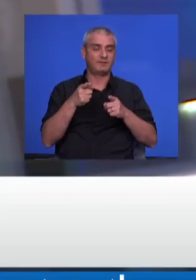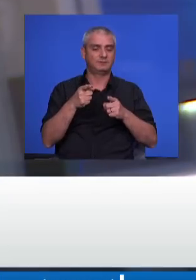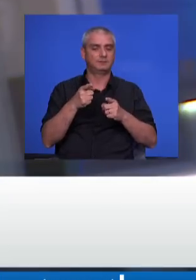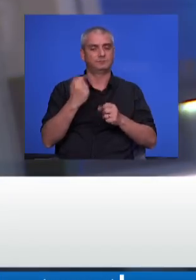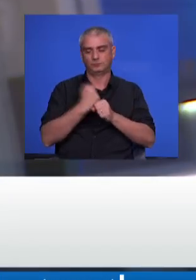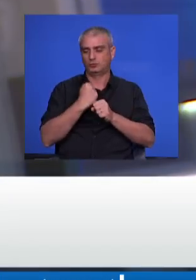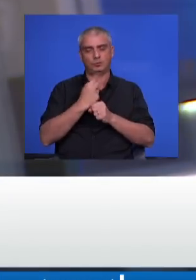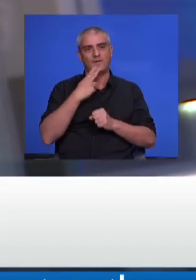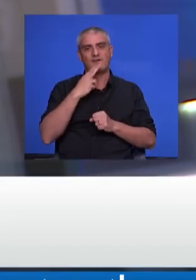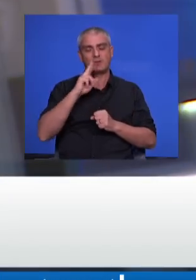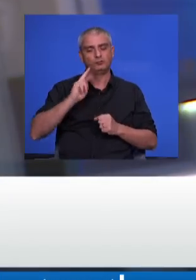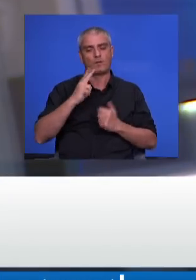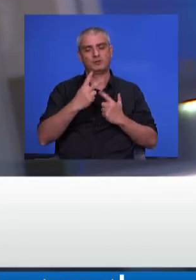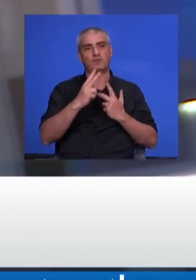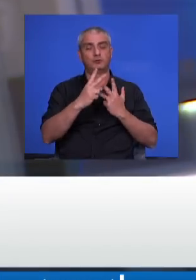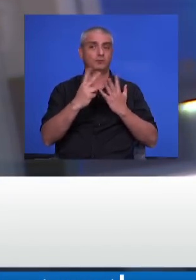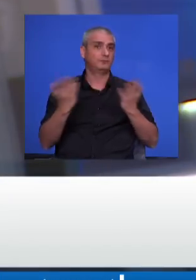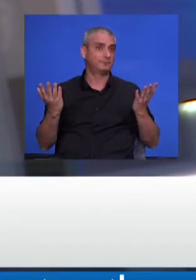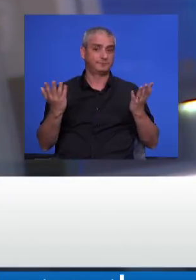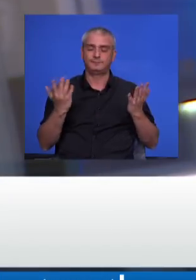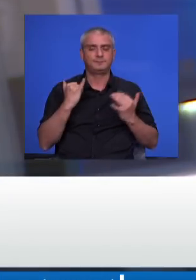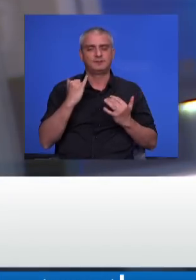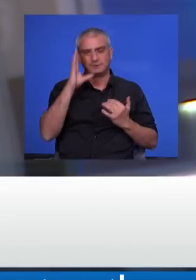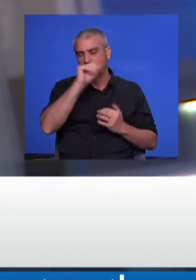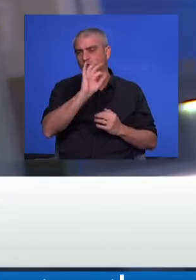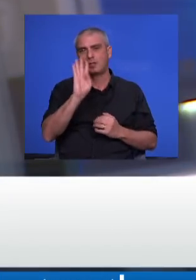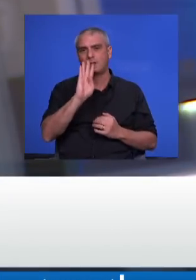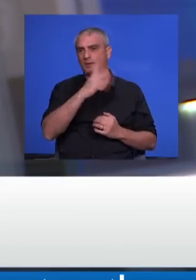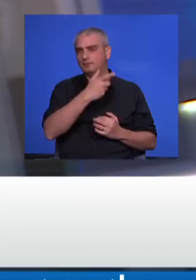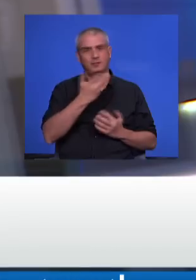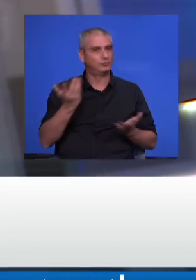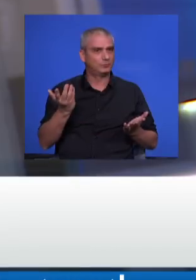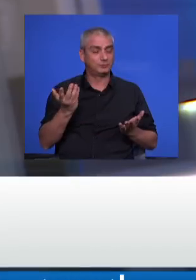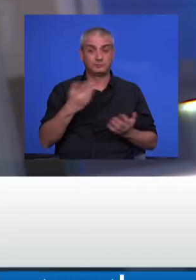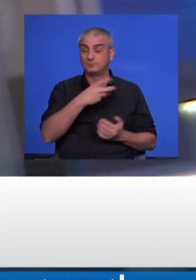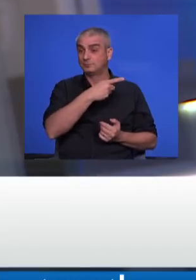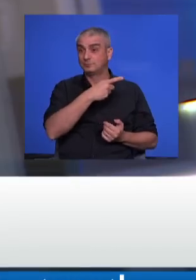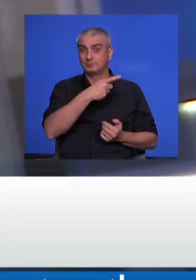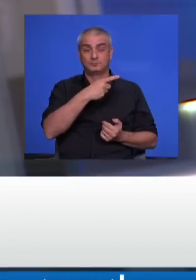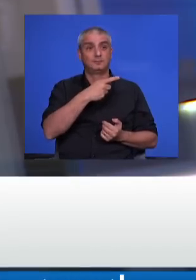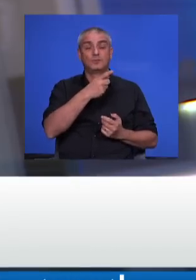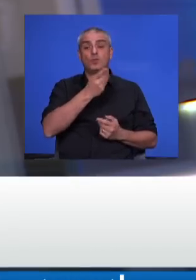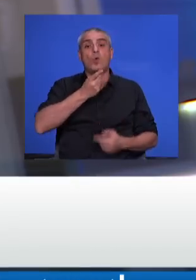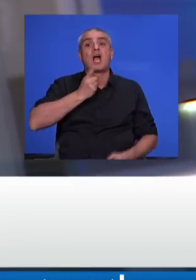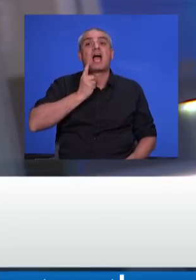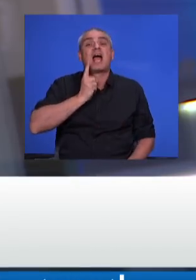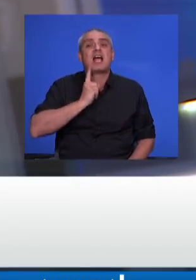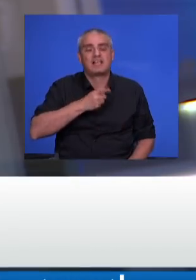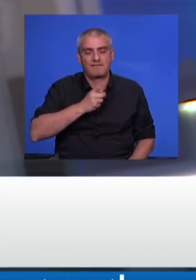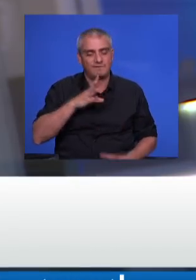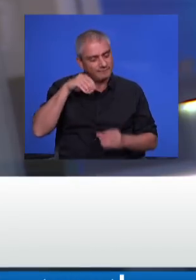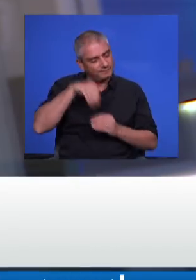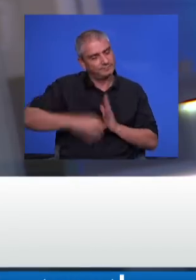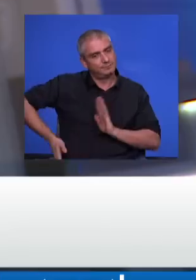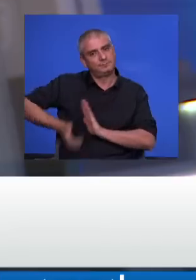עליו והבטיחו אותו פעם ועוד פעם ועוד פעם. עכשיו, מה זה האג'נדה של בצלאל סמוטריץ'? בצלאל סמוטריץ' חייב להכניס את היד